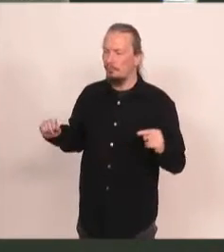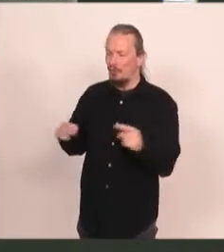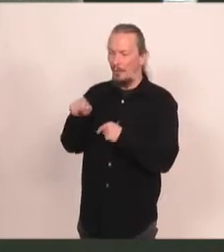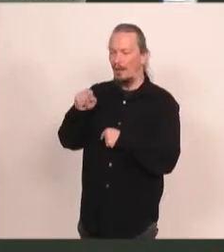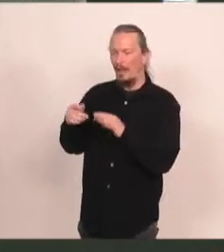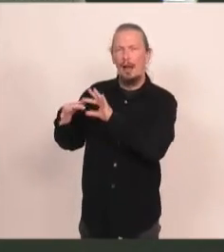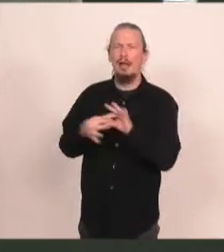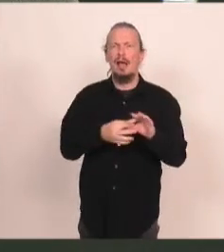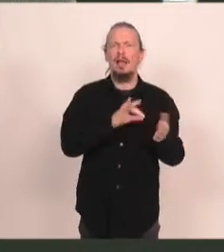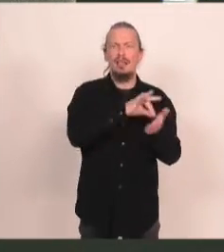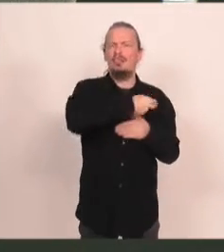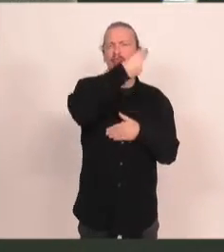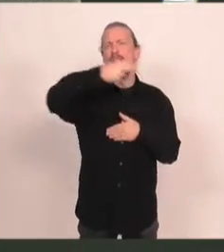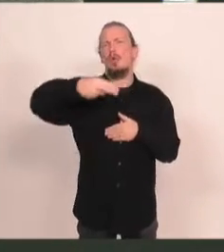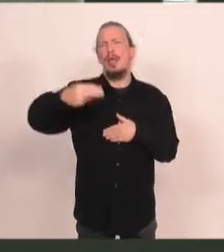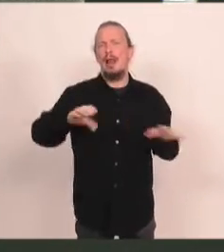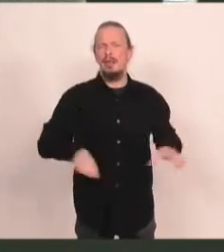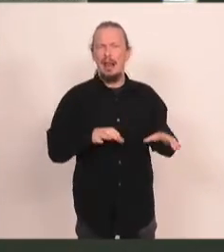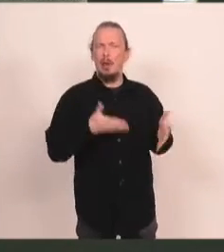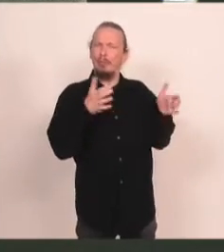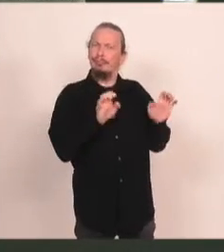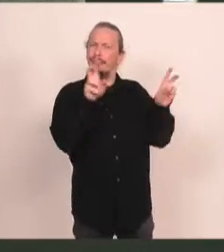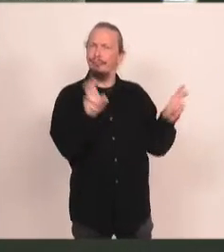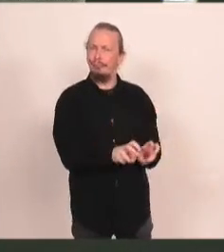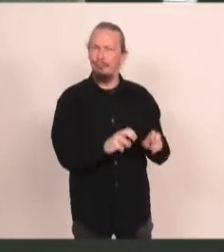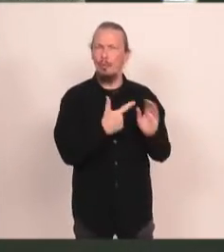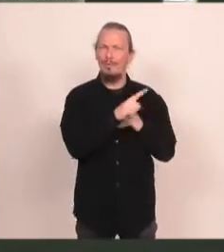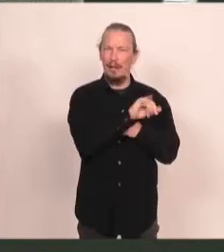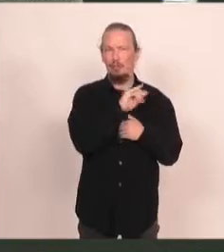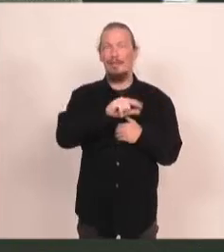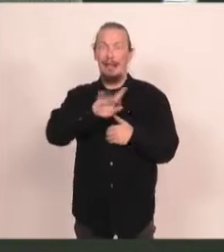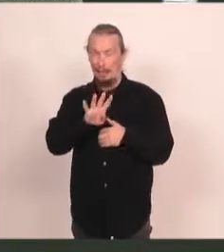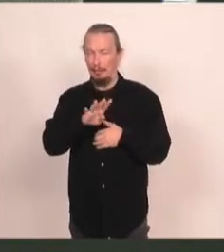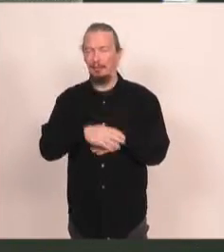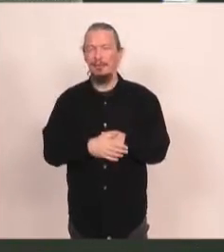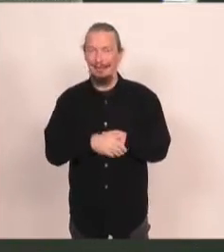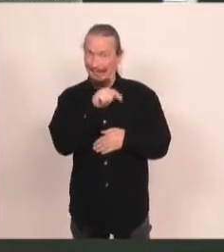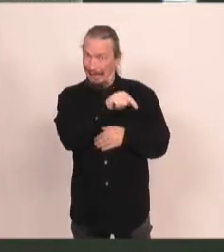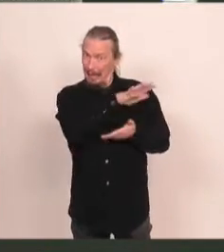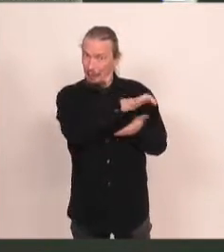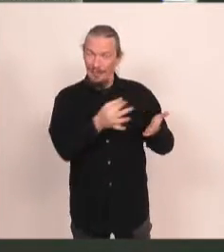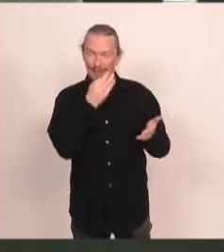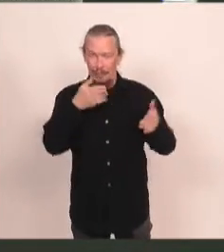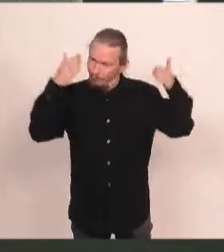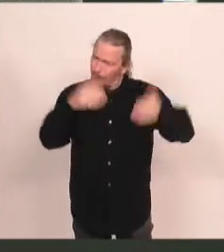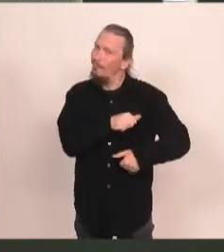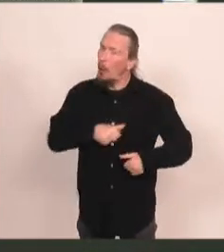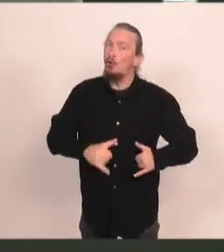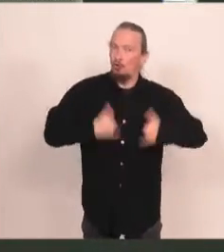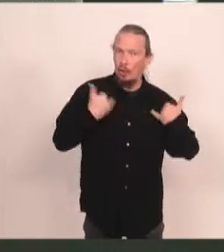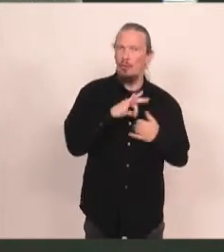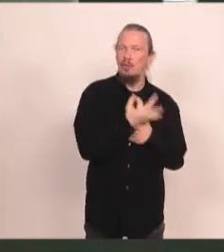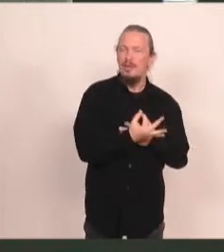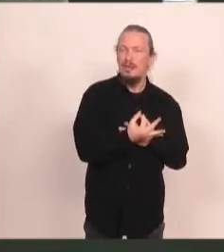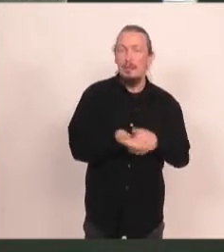à la stratégie nationale de prévention de la délinquance 2020-2024, laquelle met beaucoup l'accent sur la délinquance juvénile, mais passe